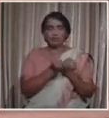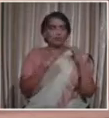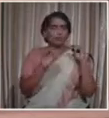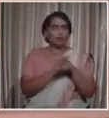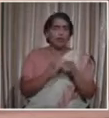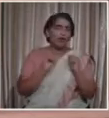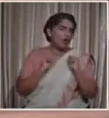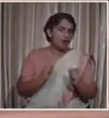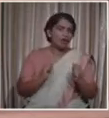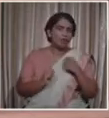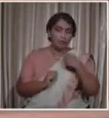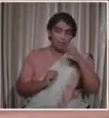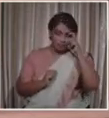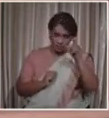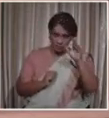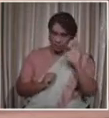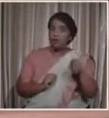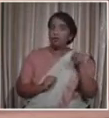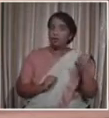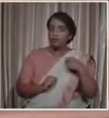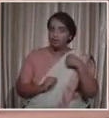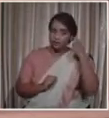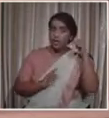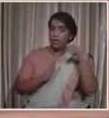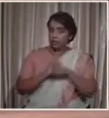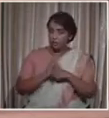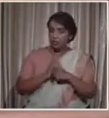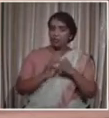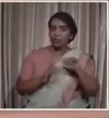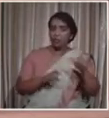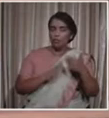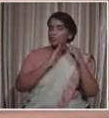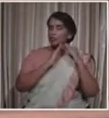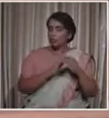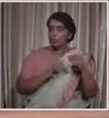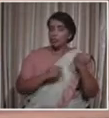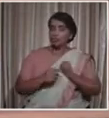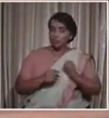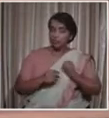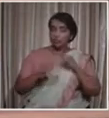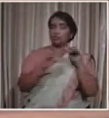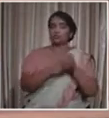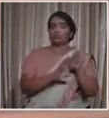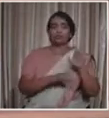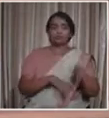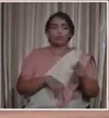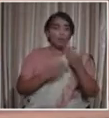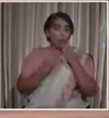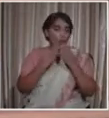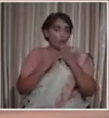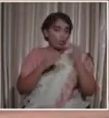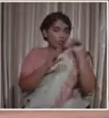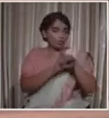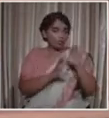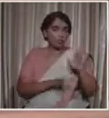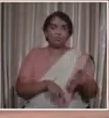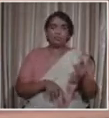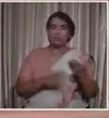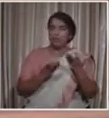இருக்கின்றன. அதற்கென வைத்தியர்கள் நியமிக்கப்பட்டிருக்கிறார்கள். வசதிகள் செய்யப்பட்டிருக்கிறது. யாழ்ப்பாணத்தில் இன்று வேகமாக வளர்ந்து வருகின்ற